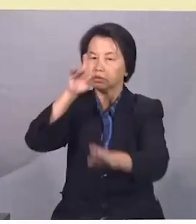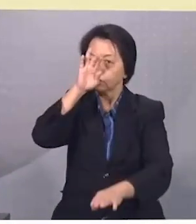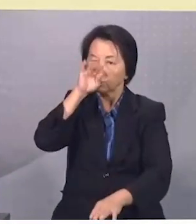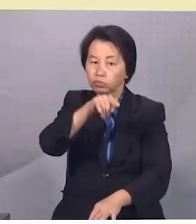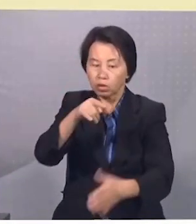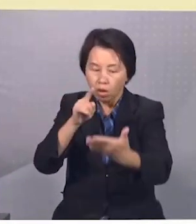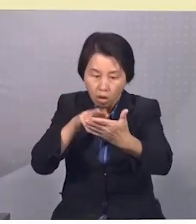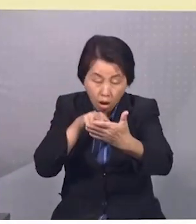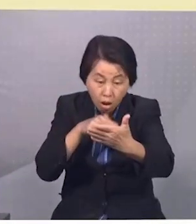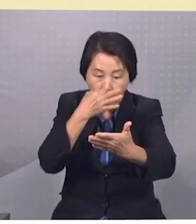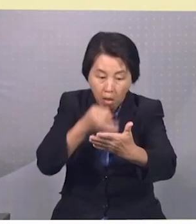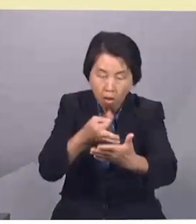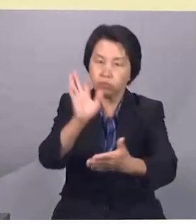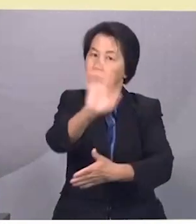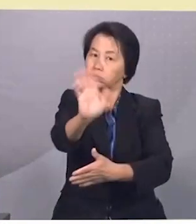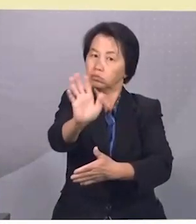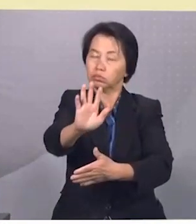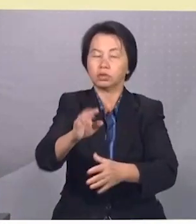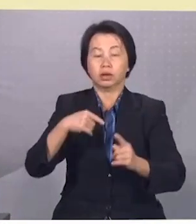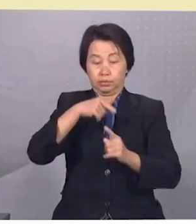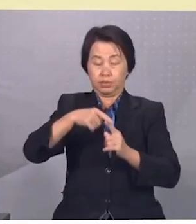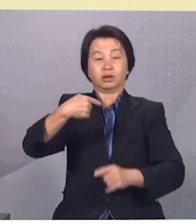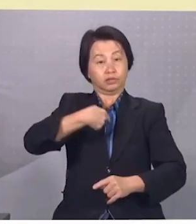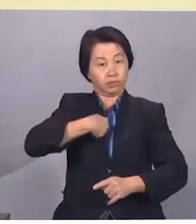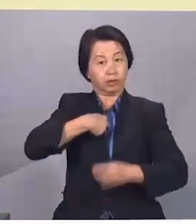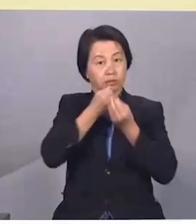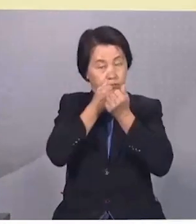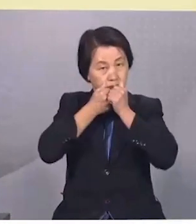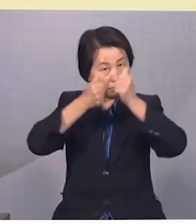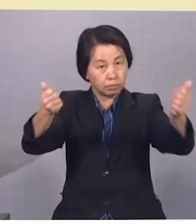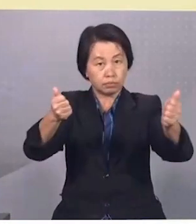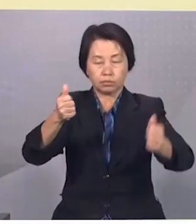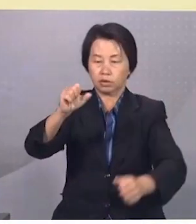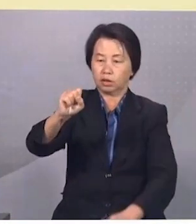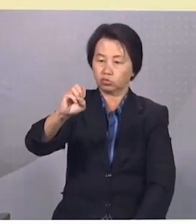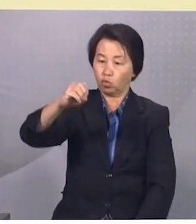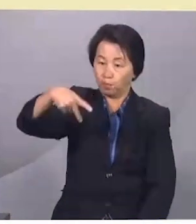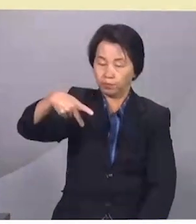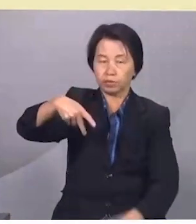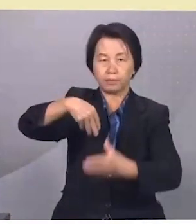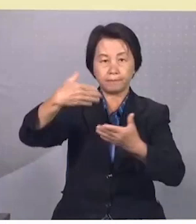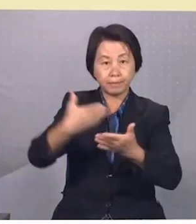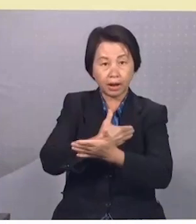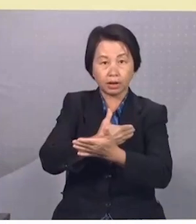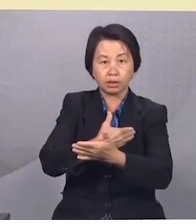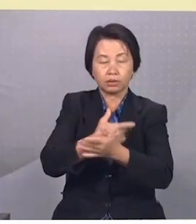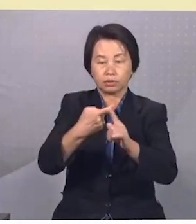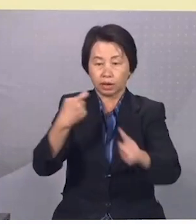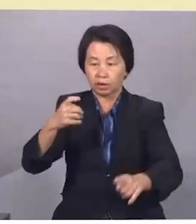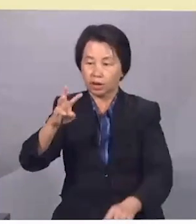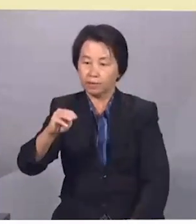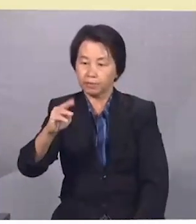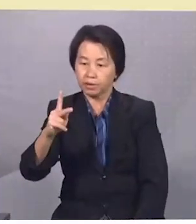ini Apabila saya menghubungkan bahwa e-shop yang baru akan dikeluarkan oleh MKN